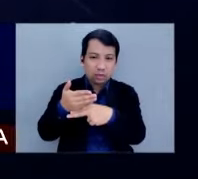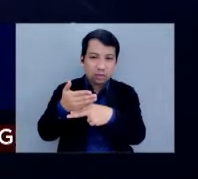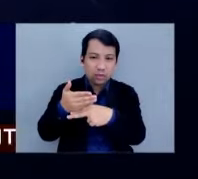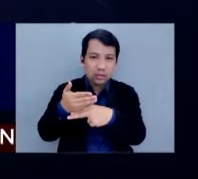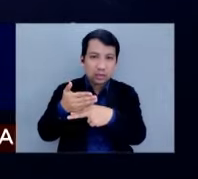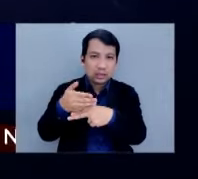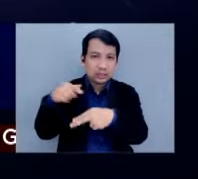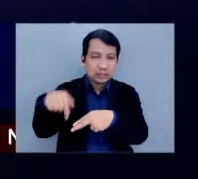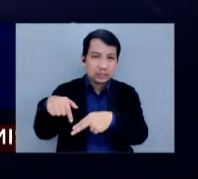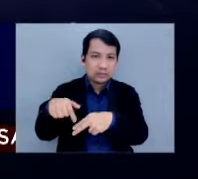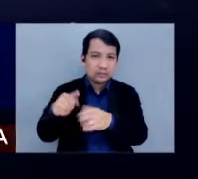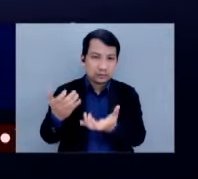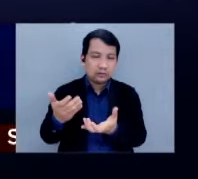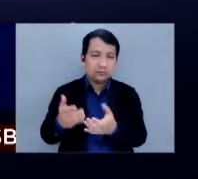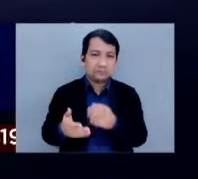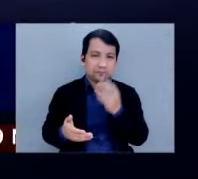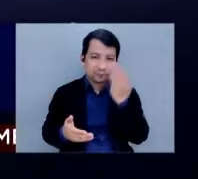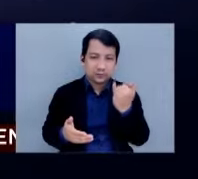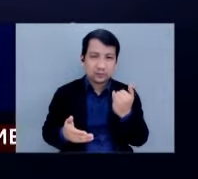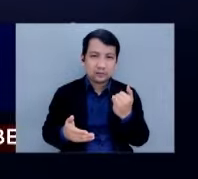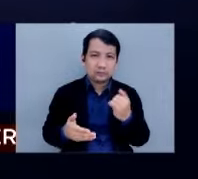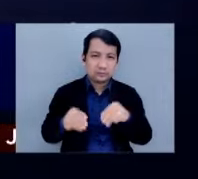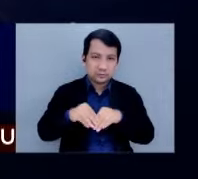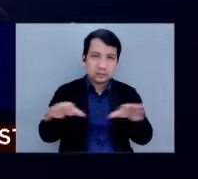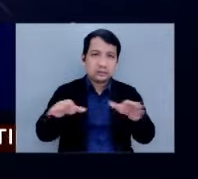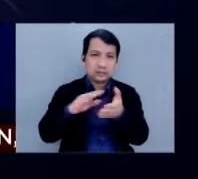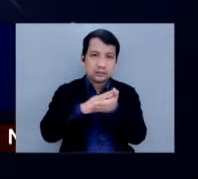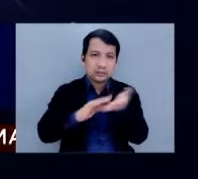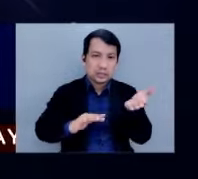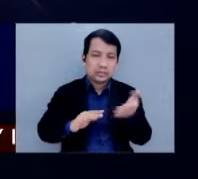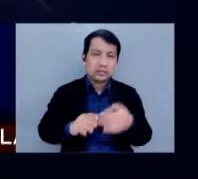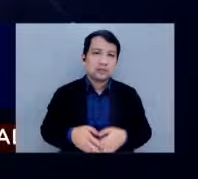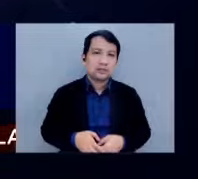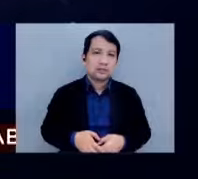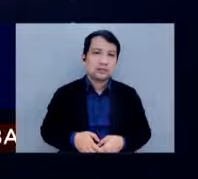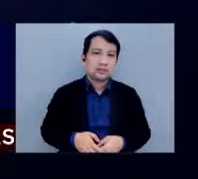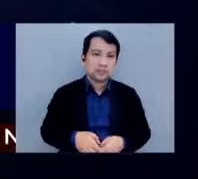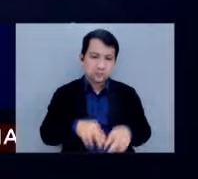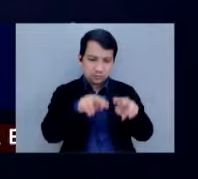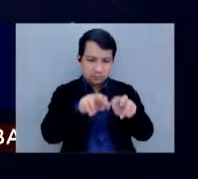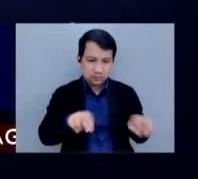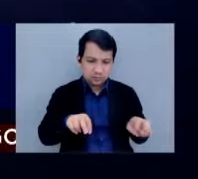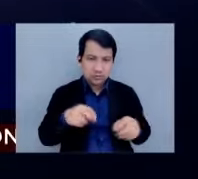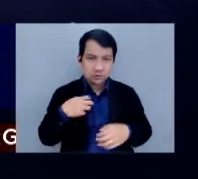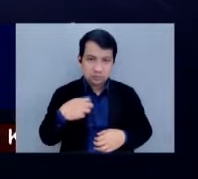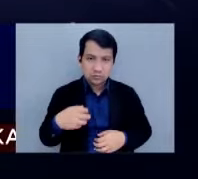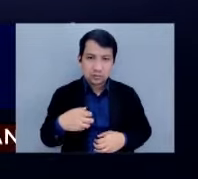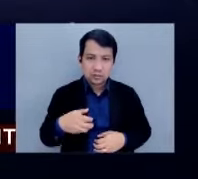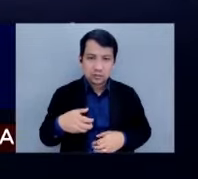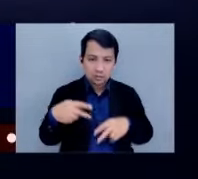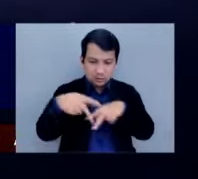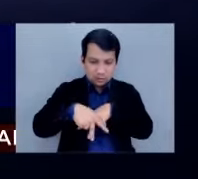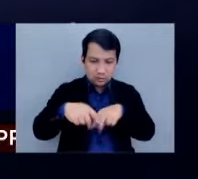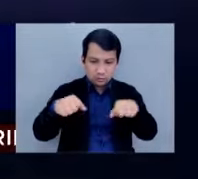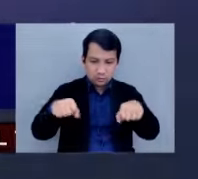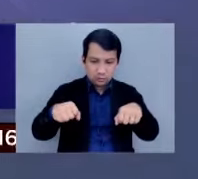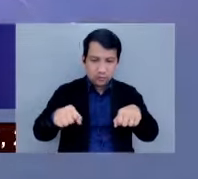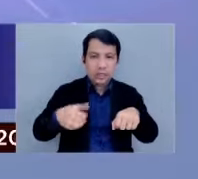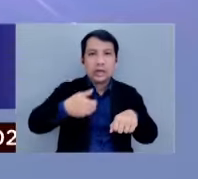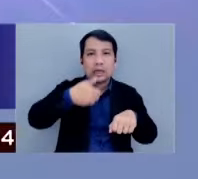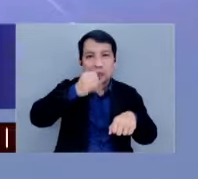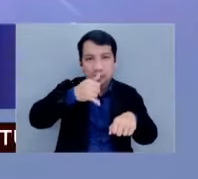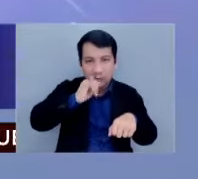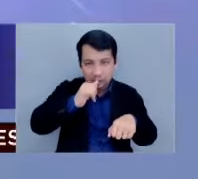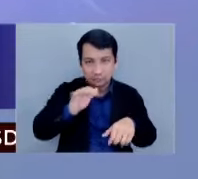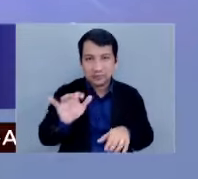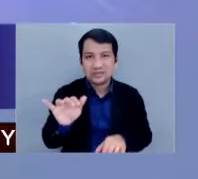ng motor, kaya nagkalat ang dugo sa kalsada. Sa imbestigasyon ng mga pulis, lasing ang rider at angkas ng motor. Pareho pang minor